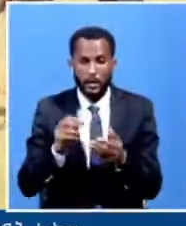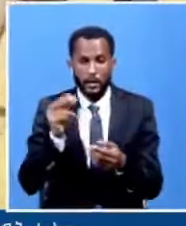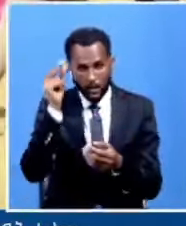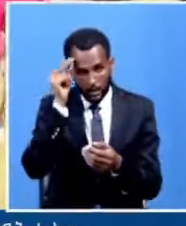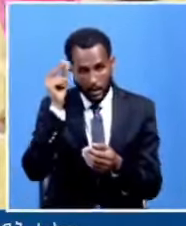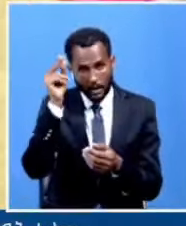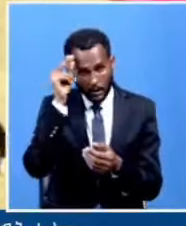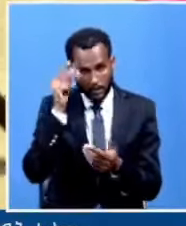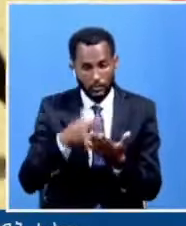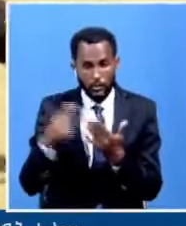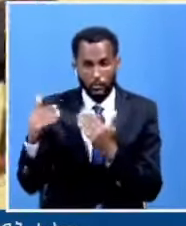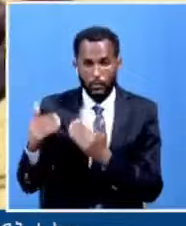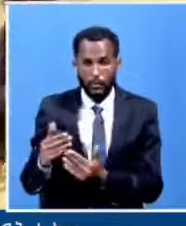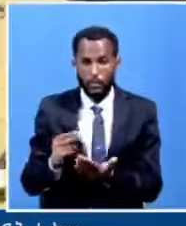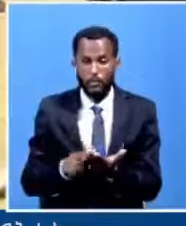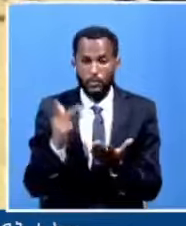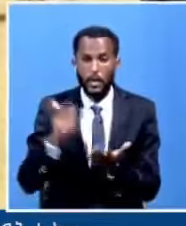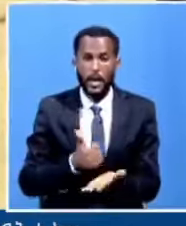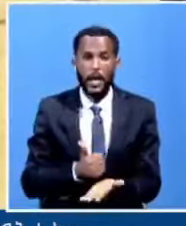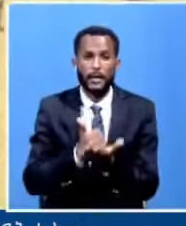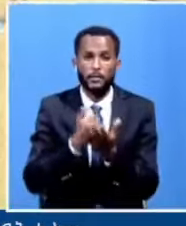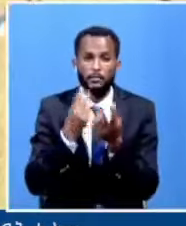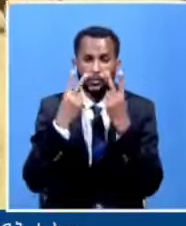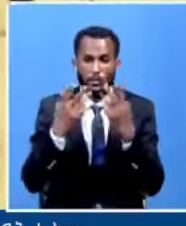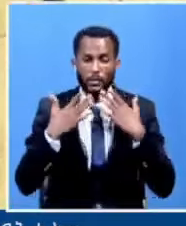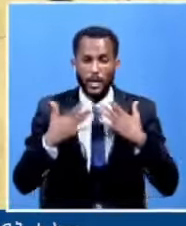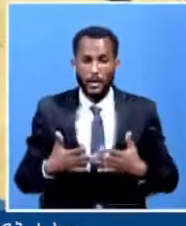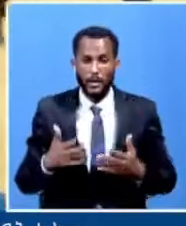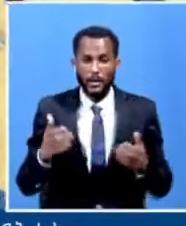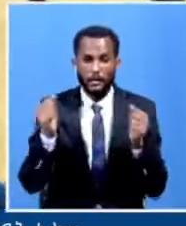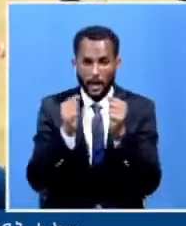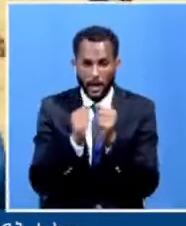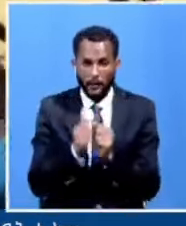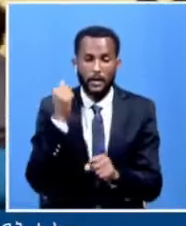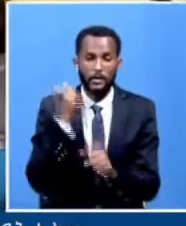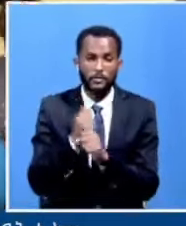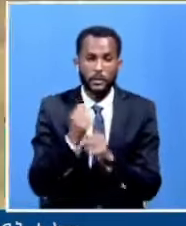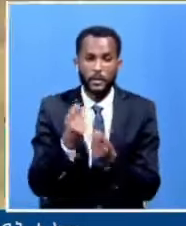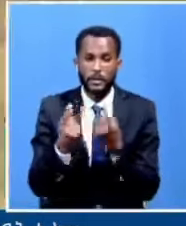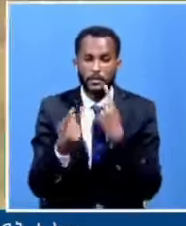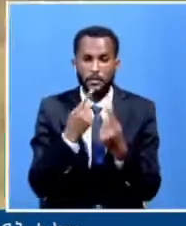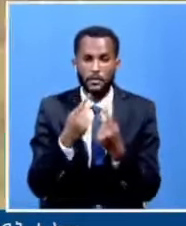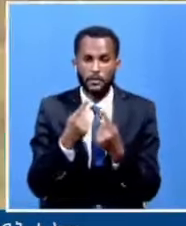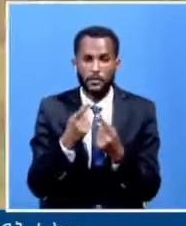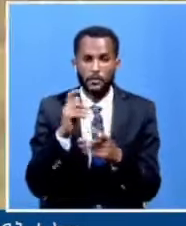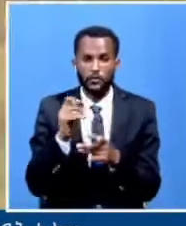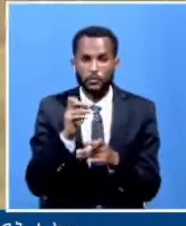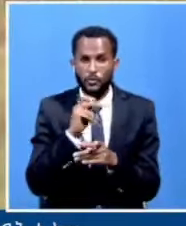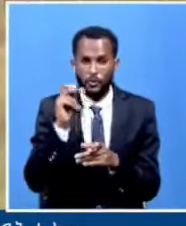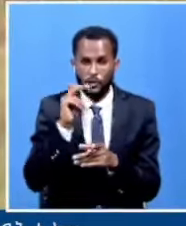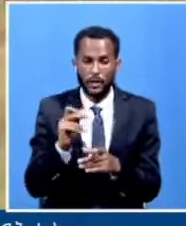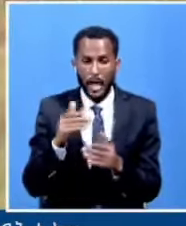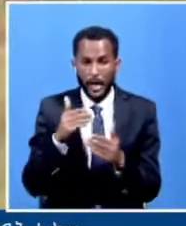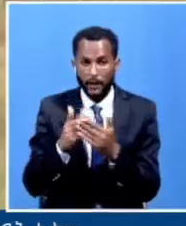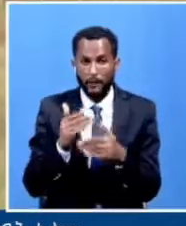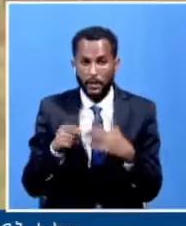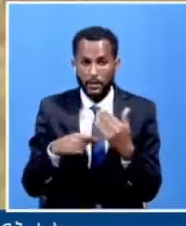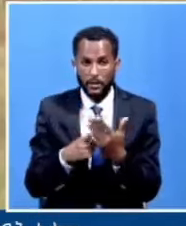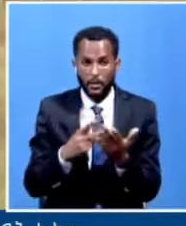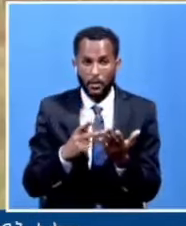ይሃምባቸው በወገኑ እታ ፕሮጀክት ሐገዝ ንክትረክብ ምስምርከቶም አካላት በሐባር ከም ስራህ ይዛርቡ ቺፕ ዳብ ቀረባ ነስለኒዮ